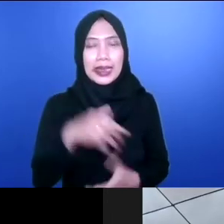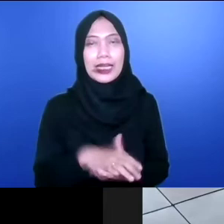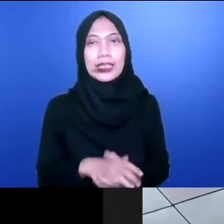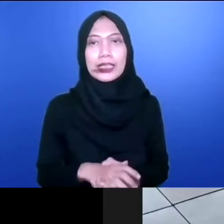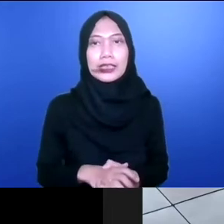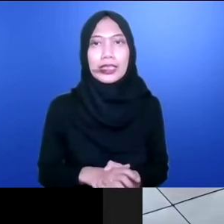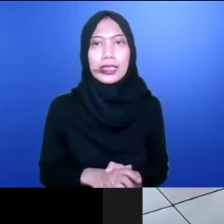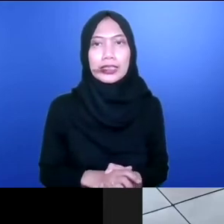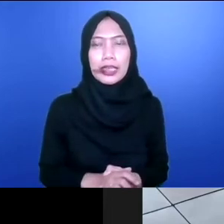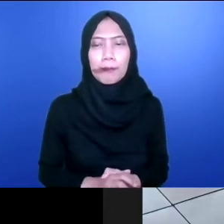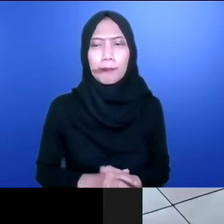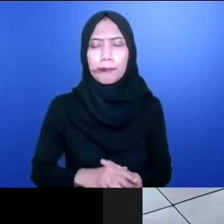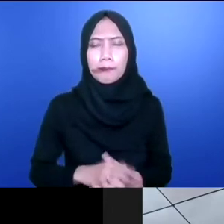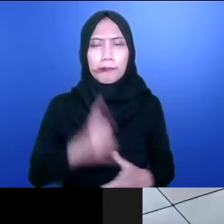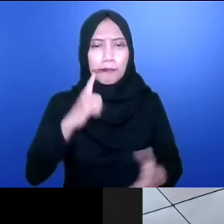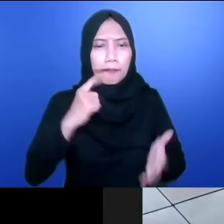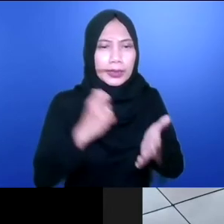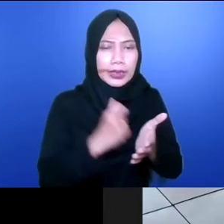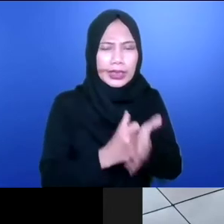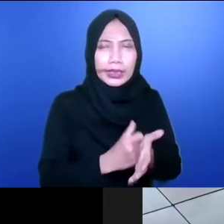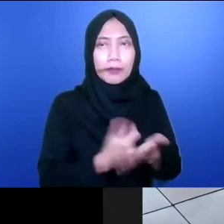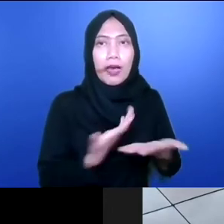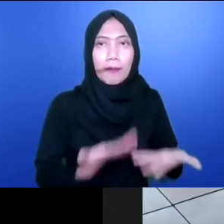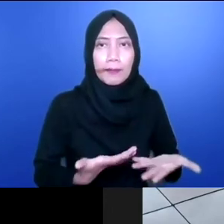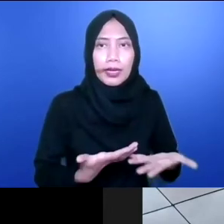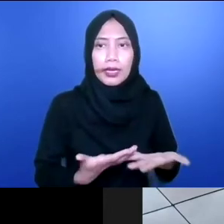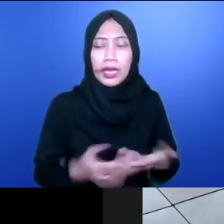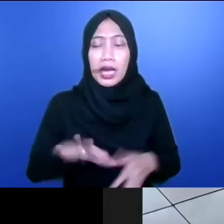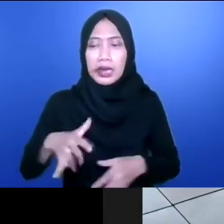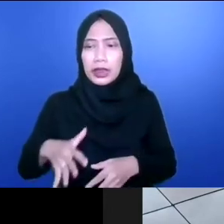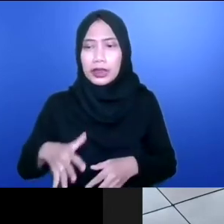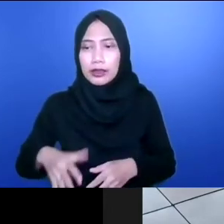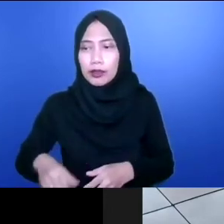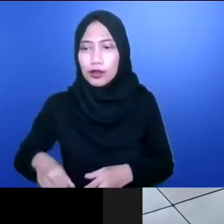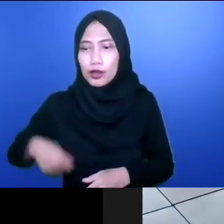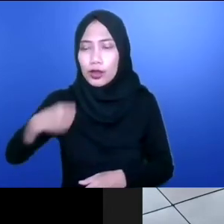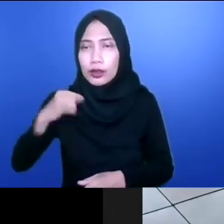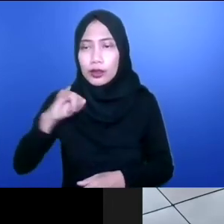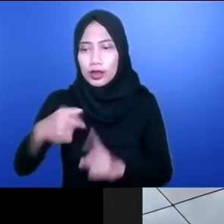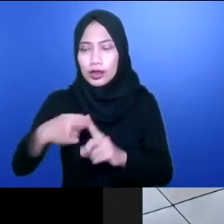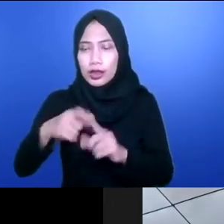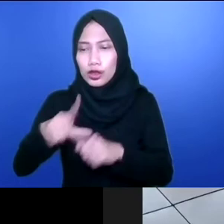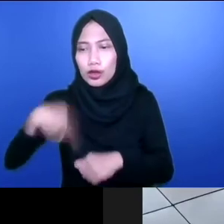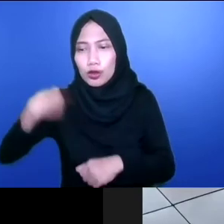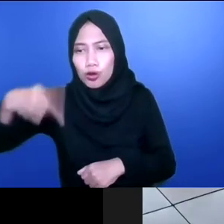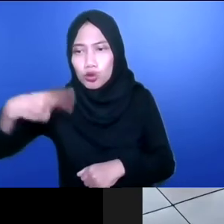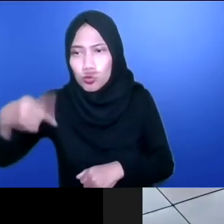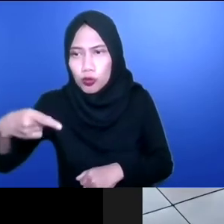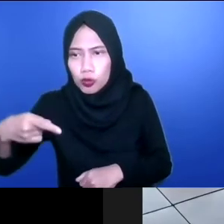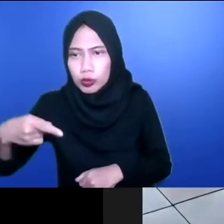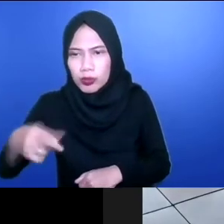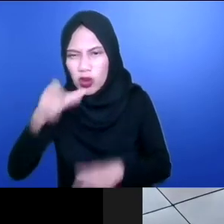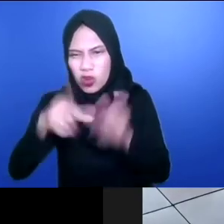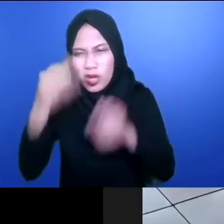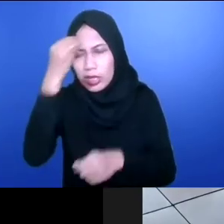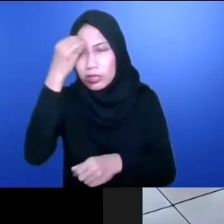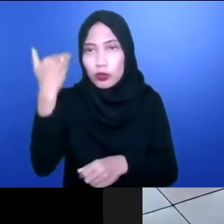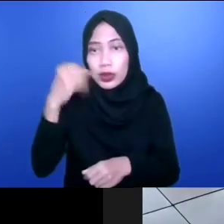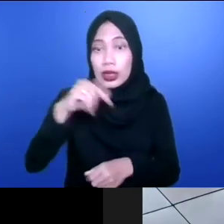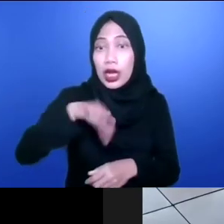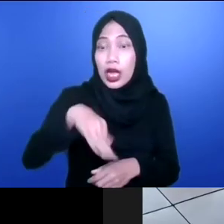menerus disediakan orang tidak ngeh juga, tersedia setiap saat. Tapi kalau ada sesuatu yang hits, yang menggelegar atau